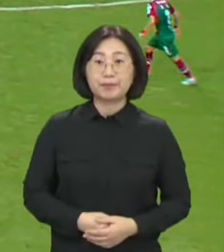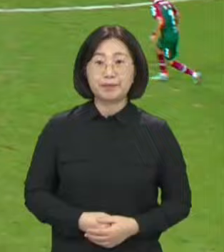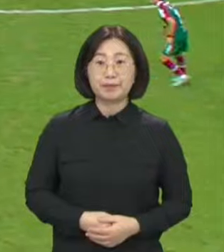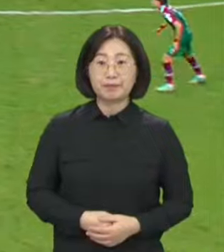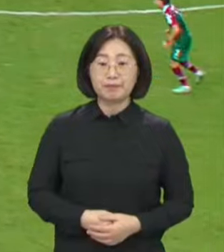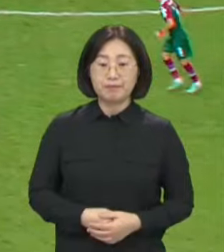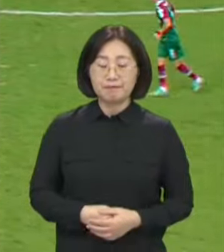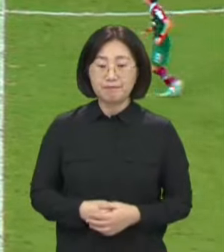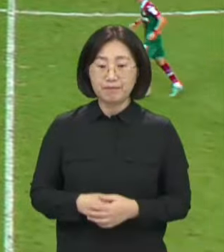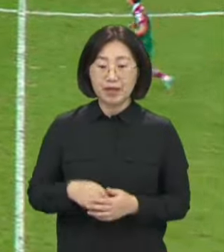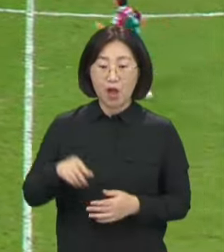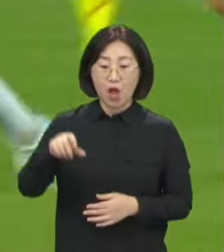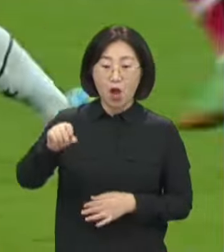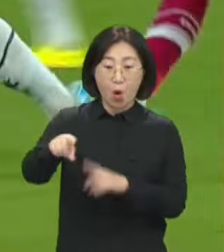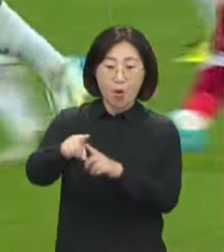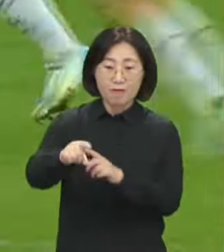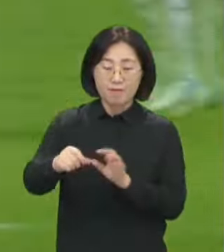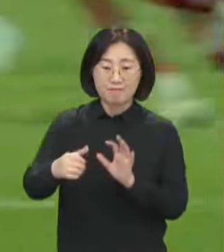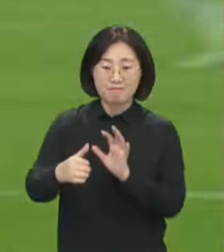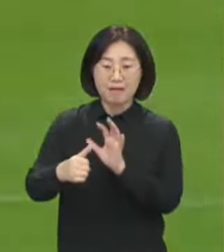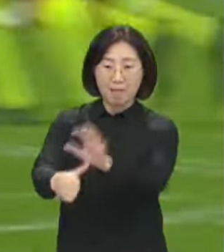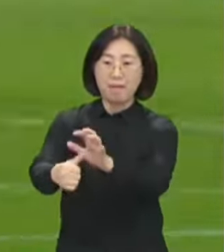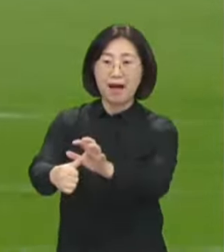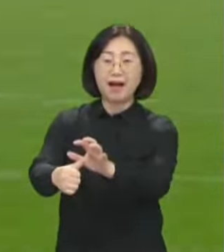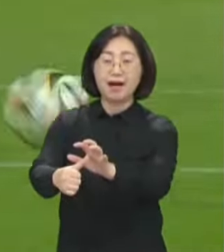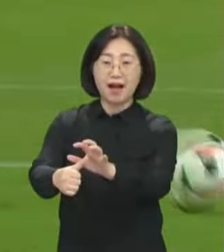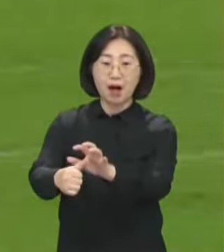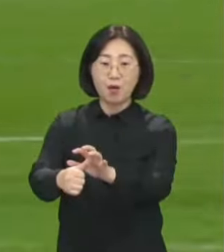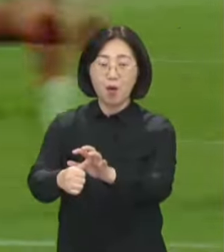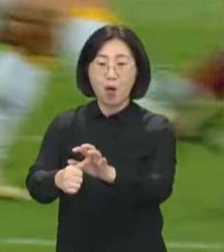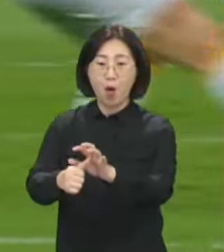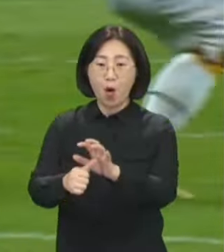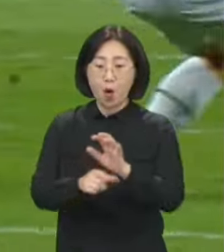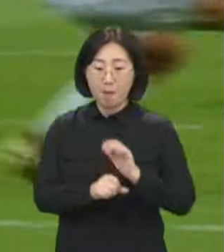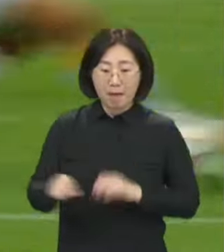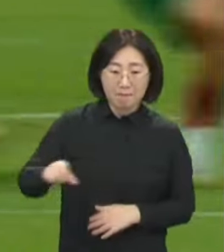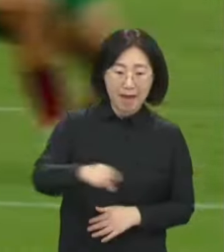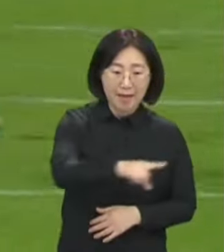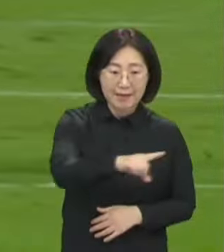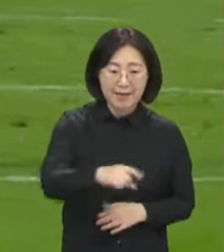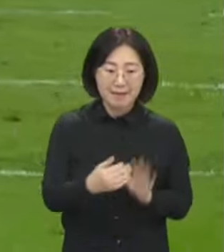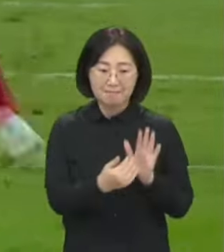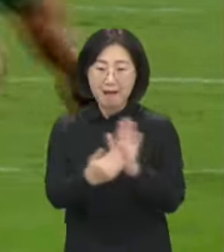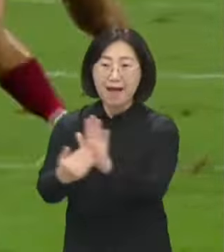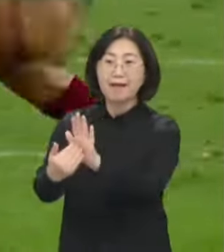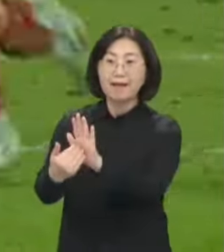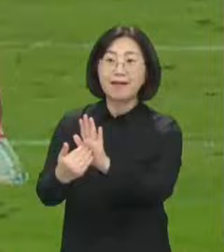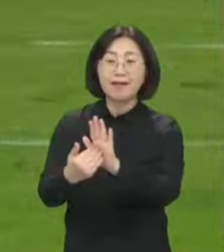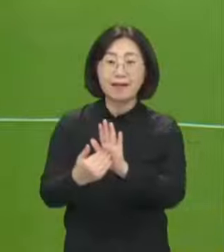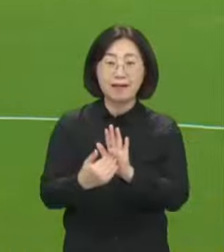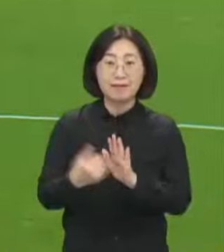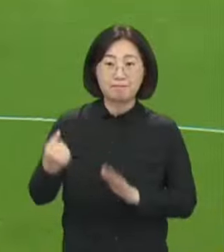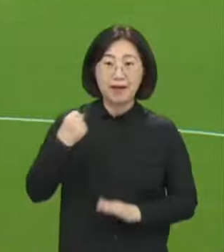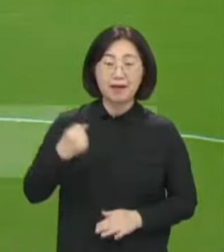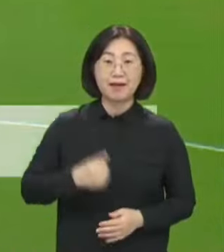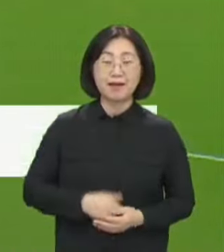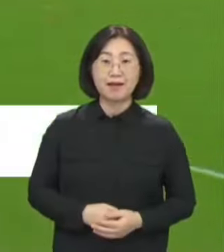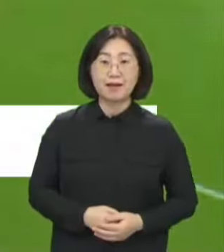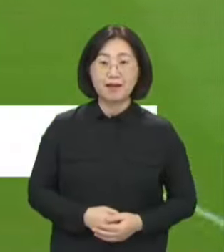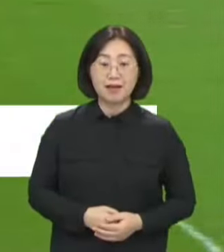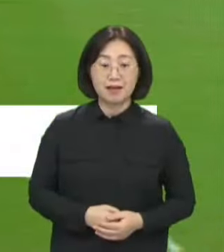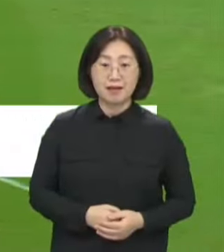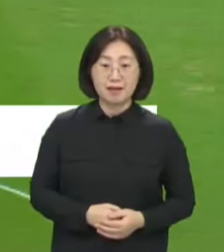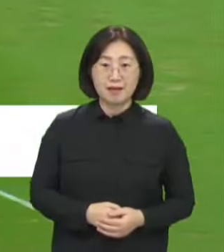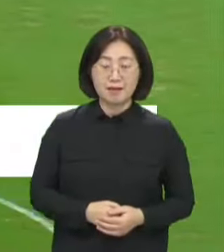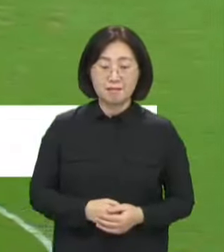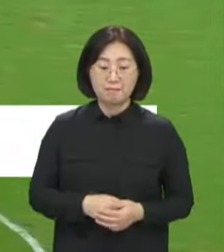공을 가지고 있는 상대를 압박하고 패스할 수 있는 길목마다 대전 선수들이 가로막고 있습니다.